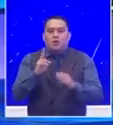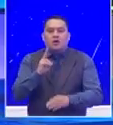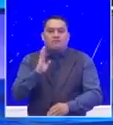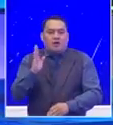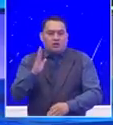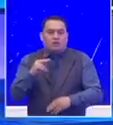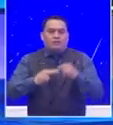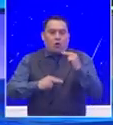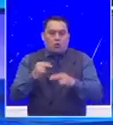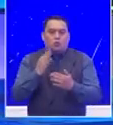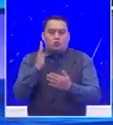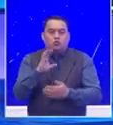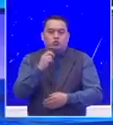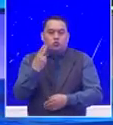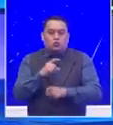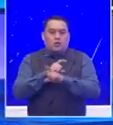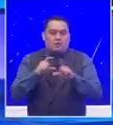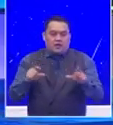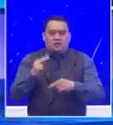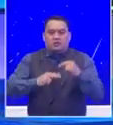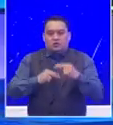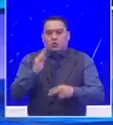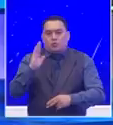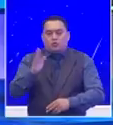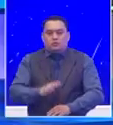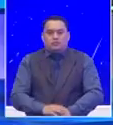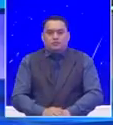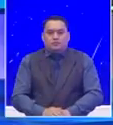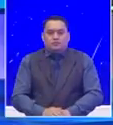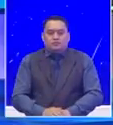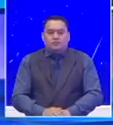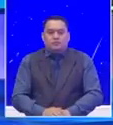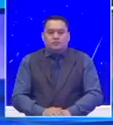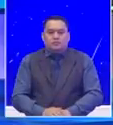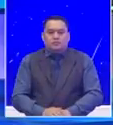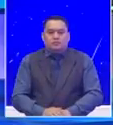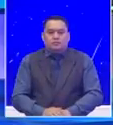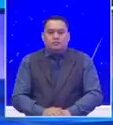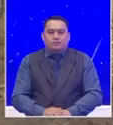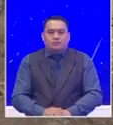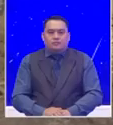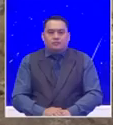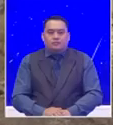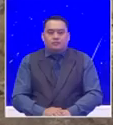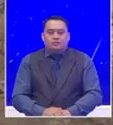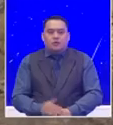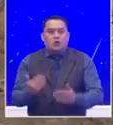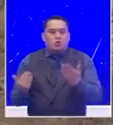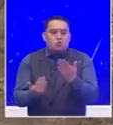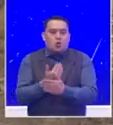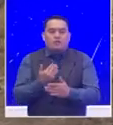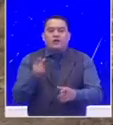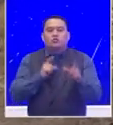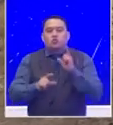квартир ожидается возведение и ряда социальных объектов. Более подробно об этом расскажет Анор Мангелинов. Новое студенческое